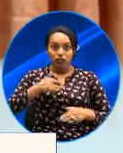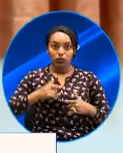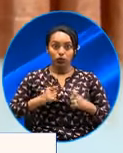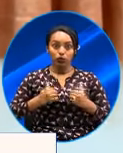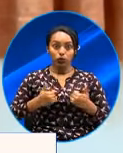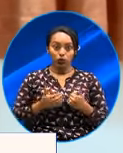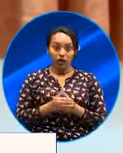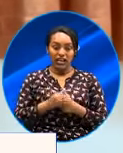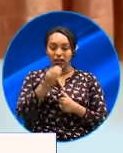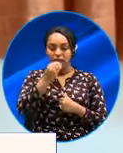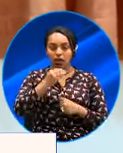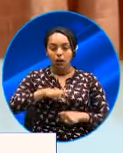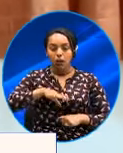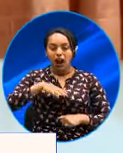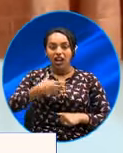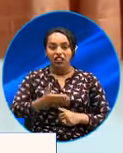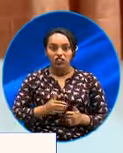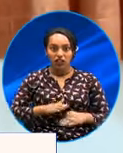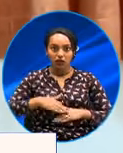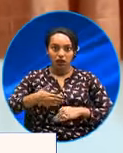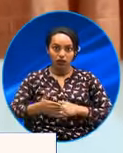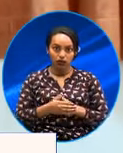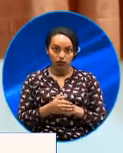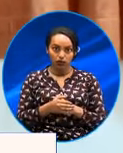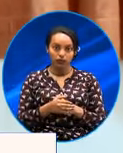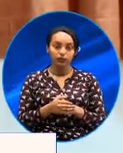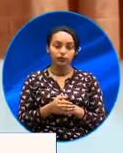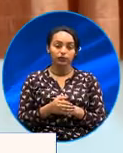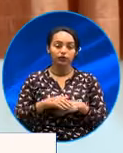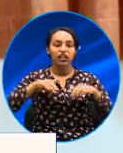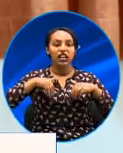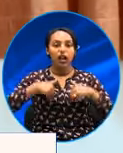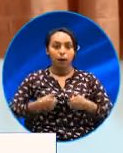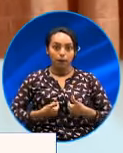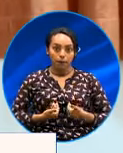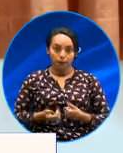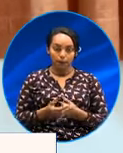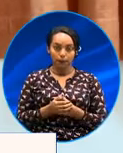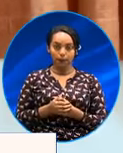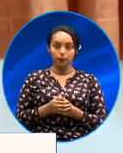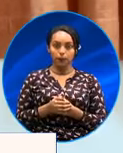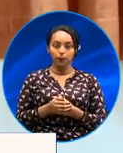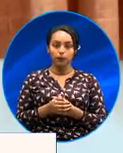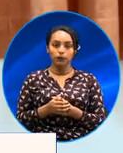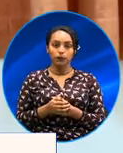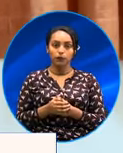ይኖረዋል። ከምግብ ማቅለሽለሽ አልፎ ድካም፣